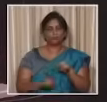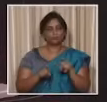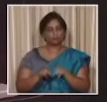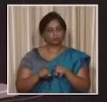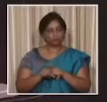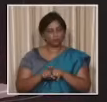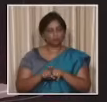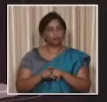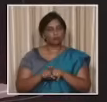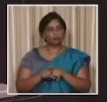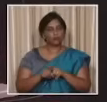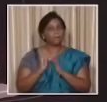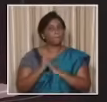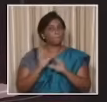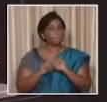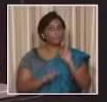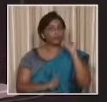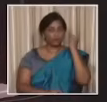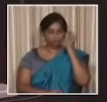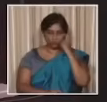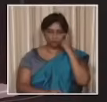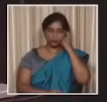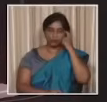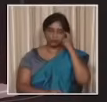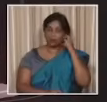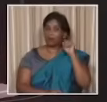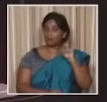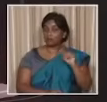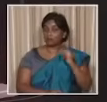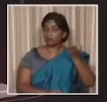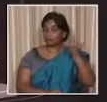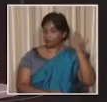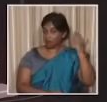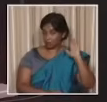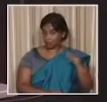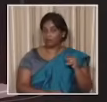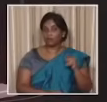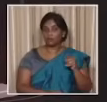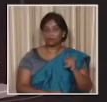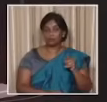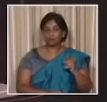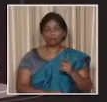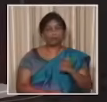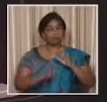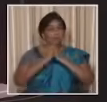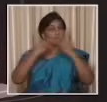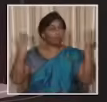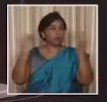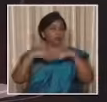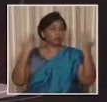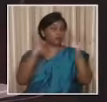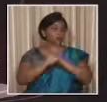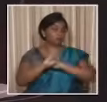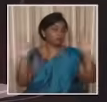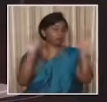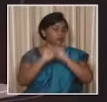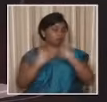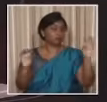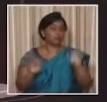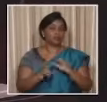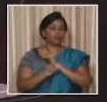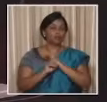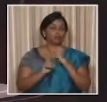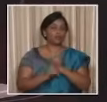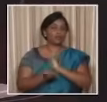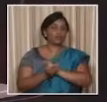වගේම මාධ්‍යවල දැන ගැනීම සඳහාත් මොකද ඒ දවස්වල හෙඩ්ලයින් පිට හෙඩ්ලයින් ගැහුවා